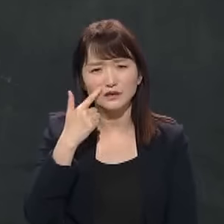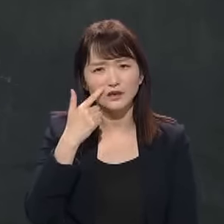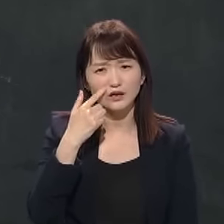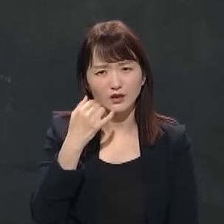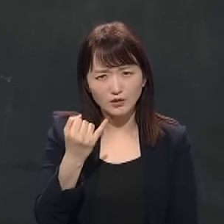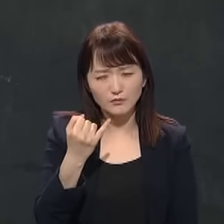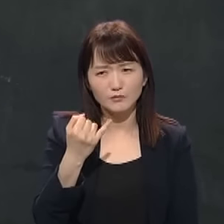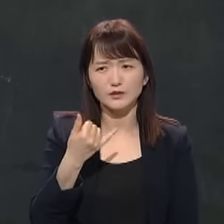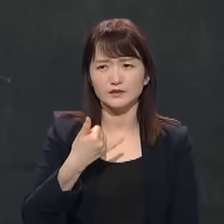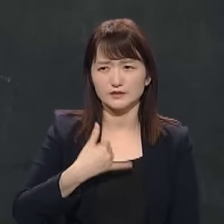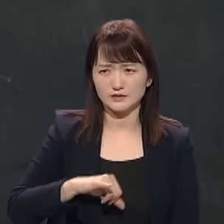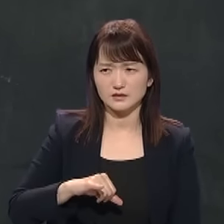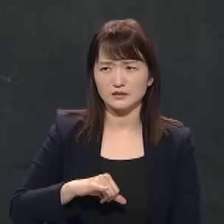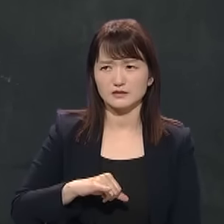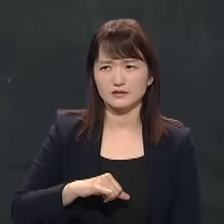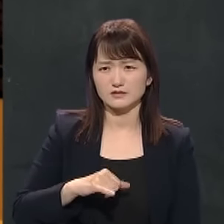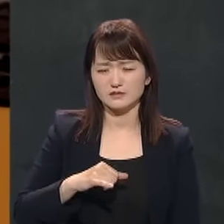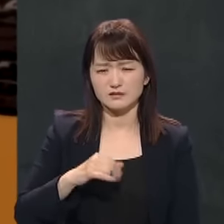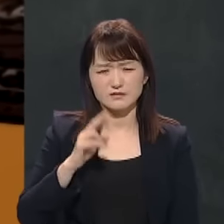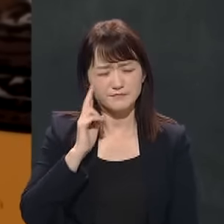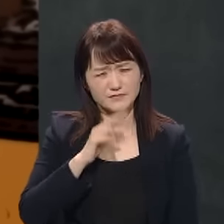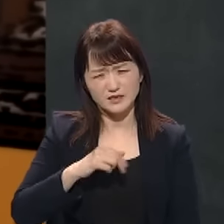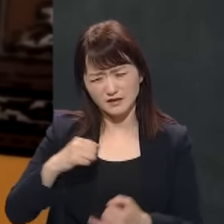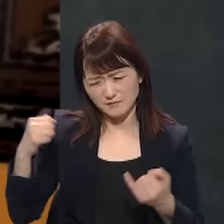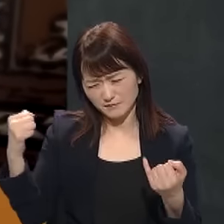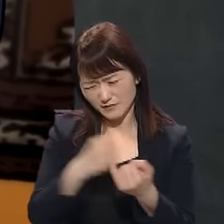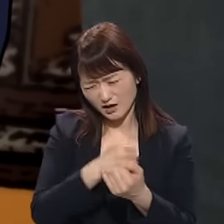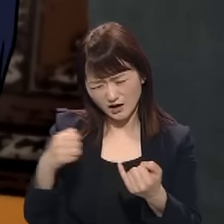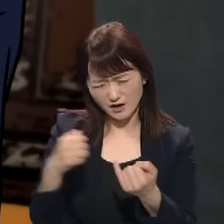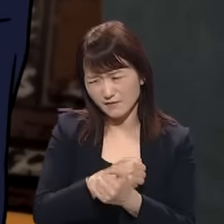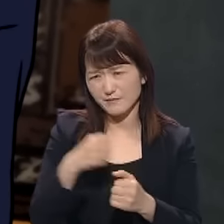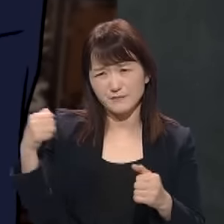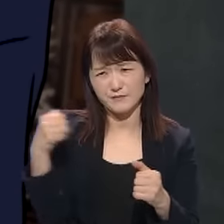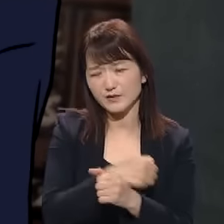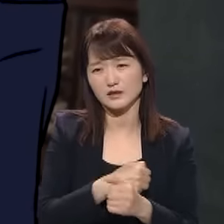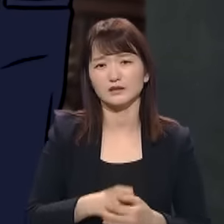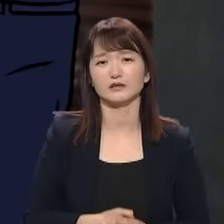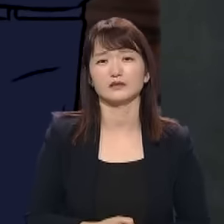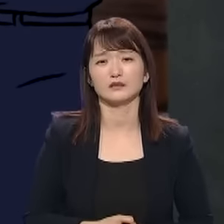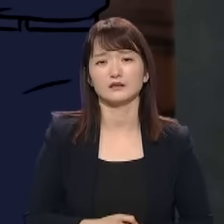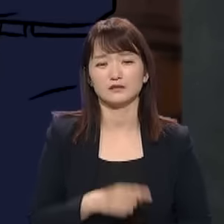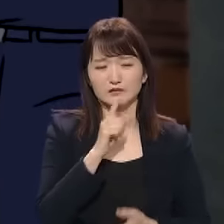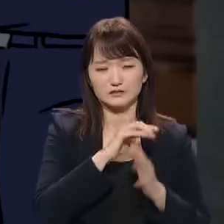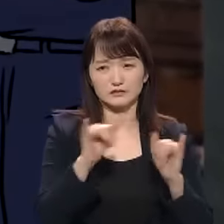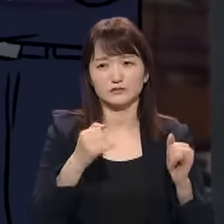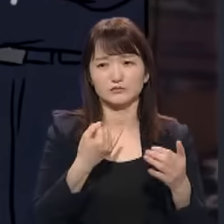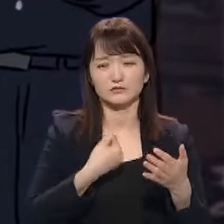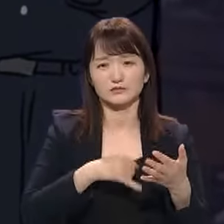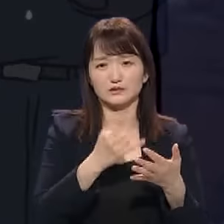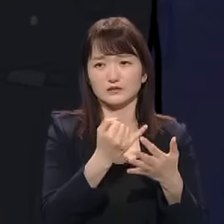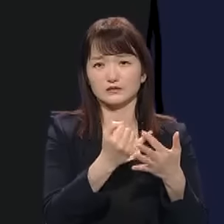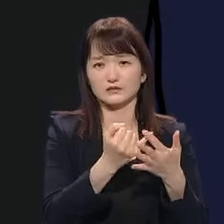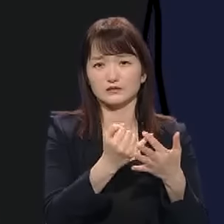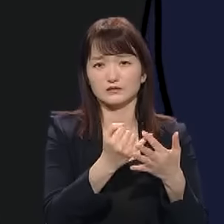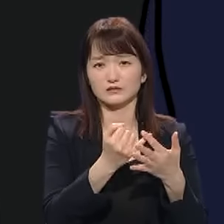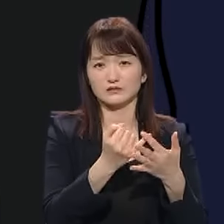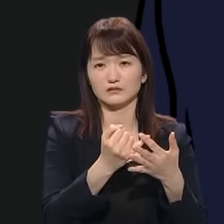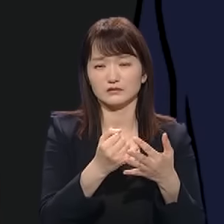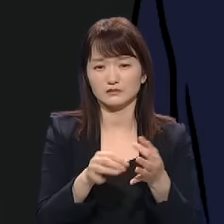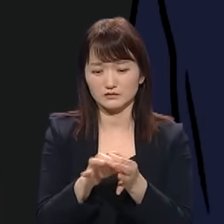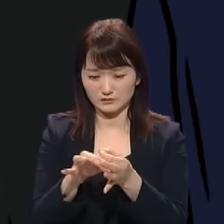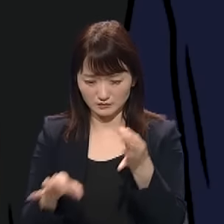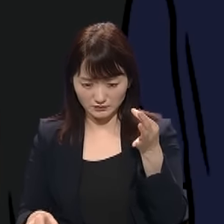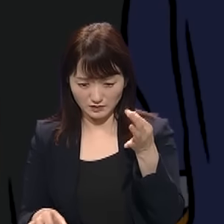그렇고 굉장히 심한 폭행을 했다라는 겁니다. 이 둘째라고 하는데 제보자분은 뭐 왜가요? 뭐 강목,